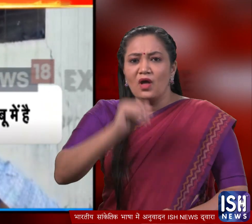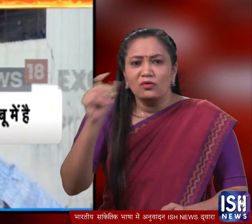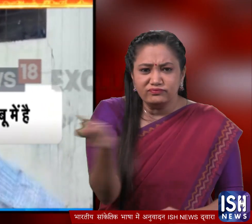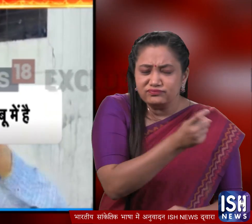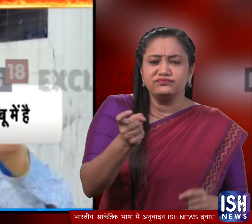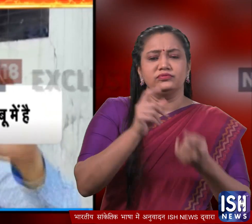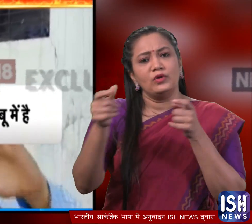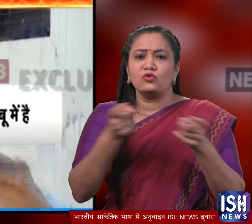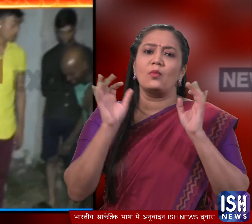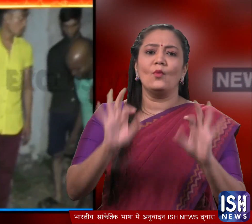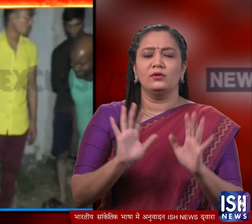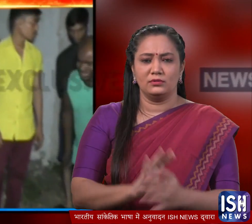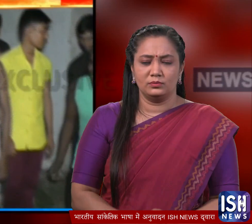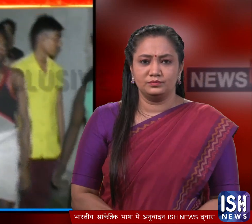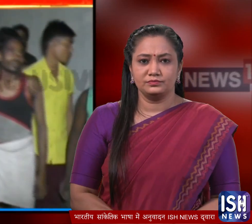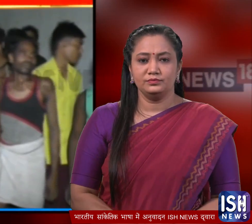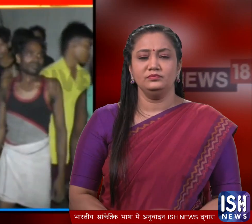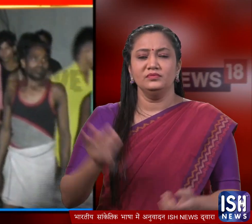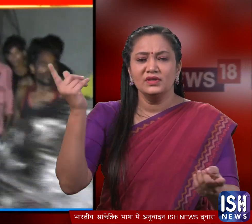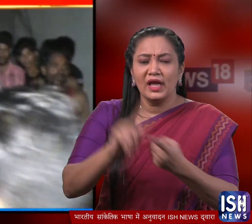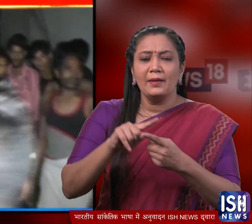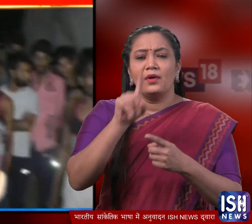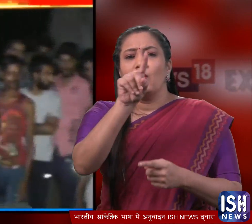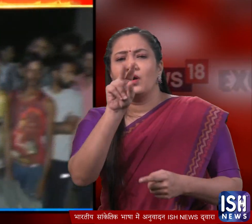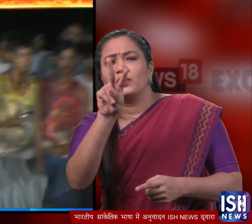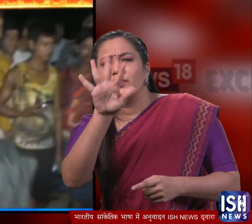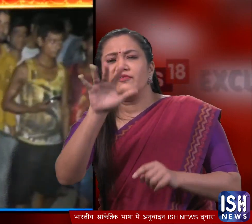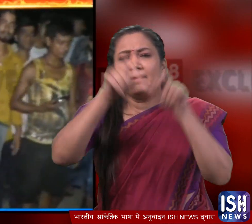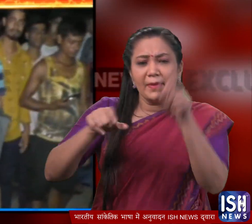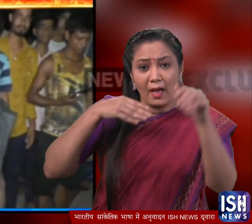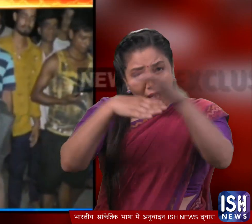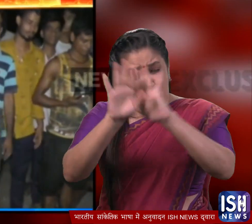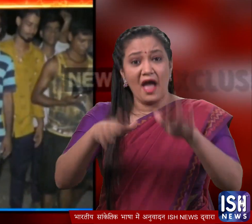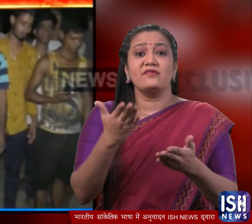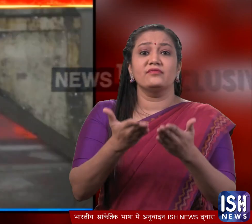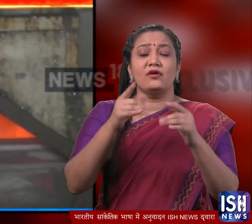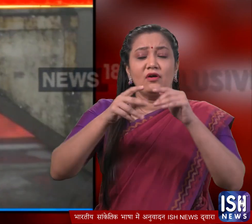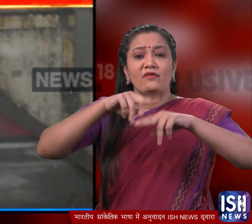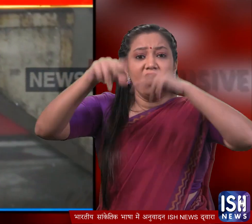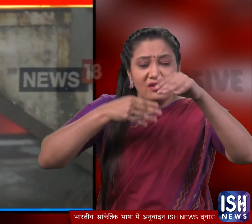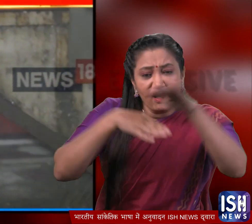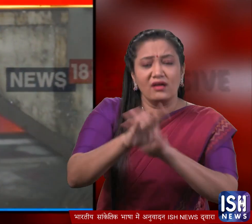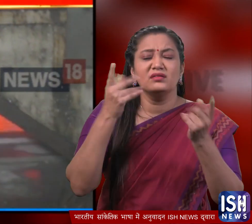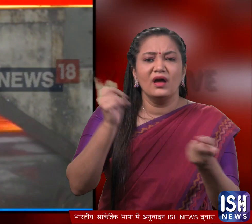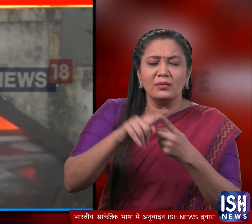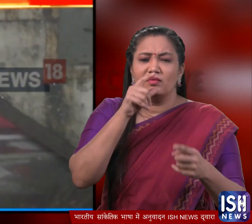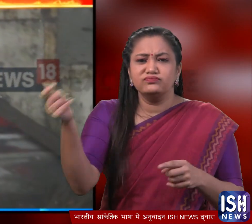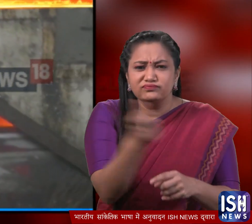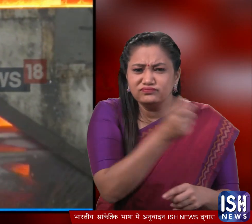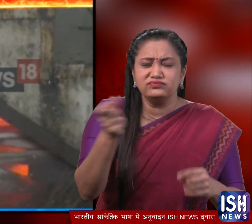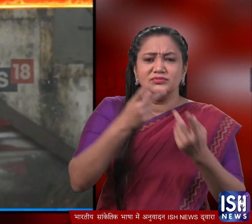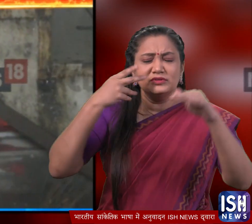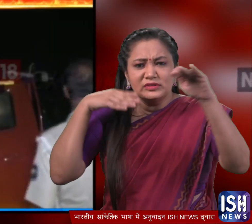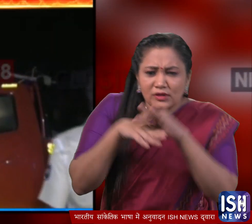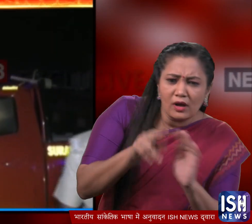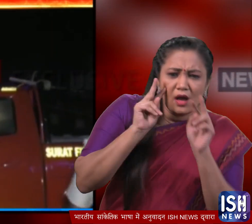फायर फाइटिंग कंट्रोल में है। बताया गया कि हादसे के वक्त करीब 125 लोग उस फैक्ट्री के अंदर मौजूद थे। इसलिए आग बुझाने के बाद दमकल विभाग